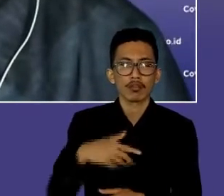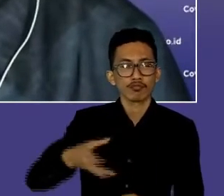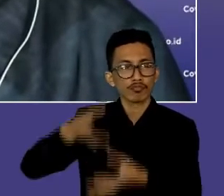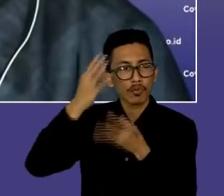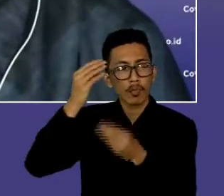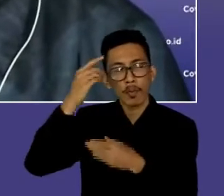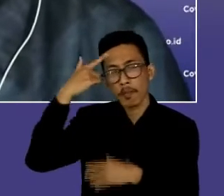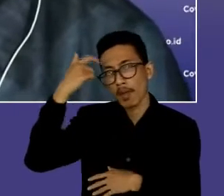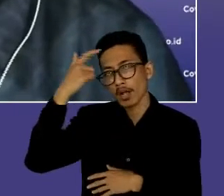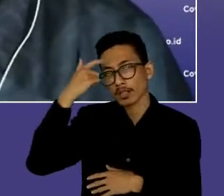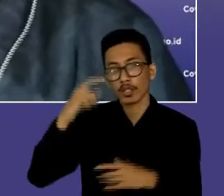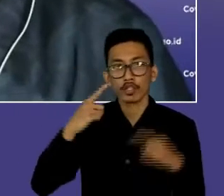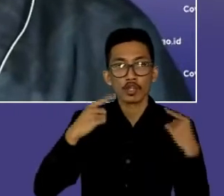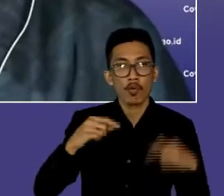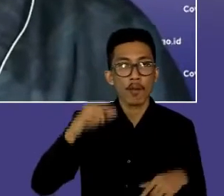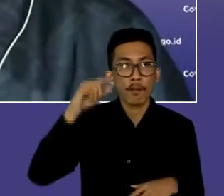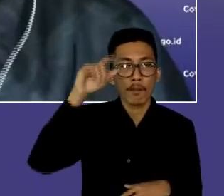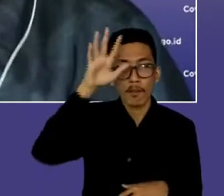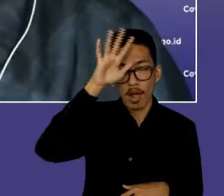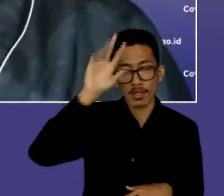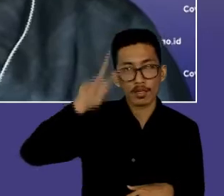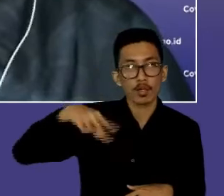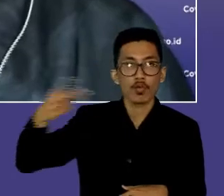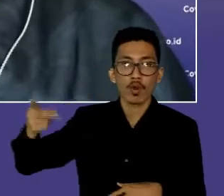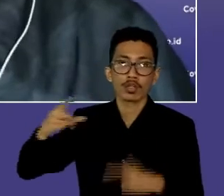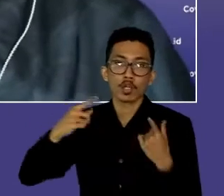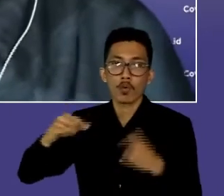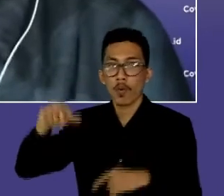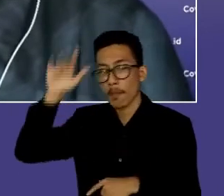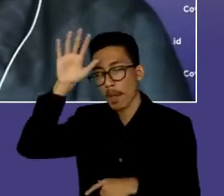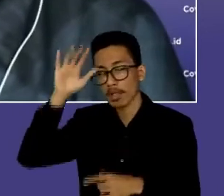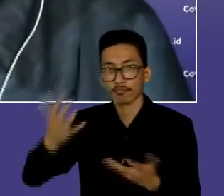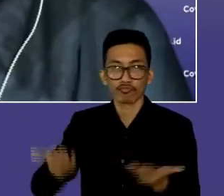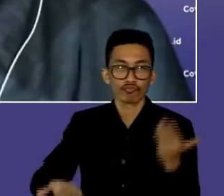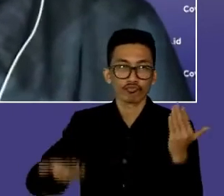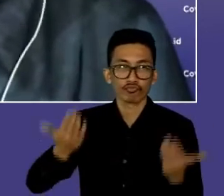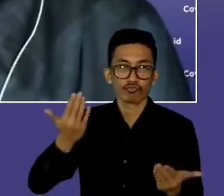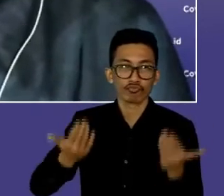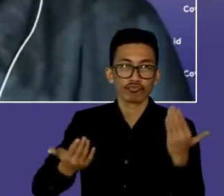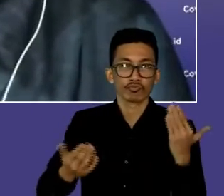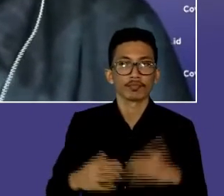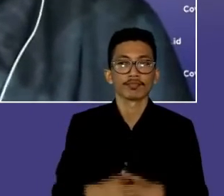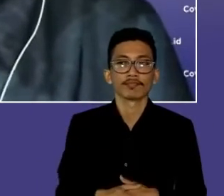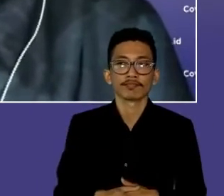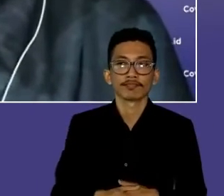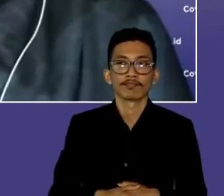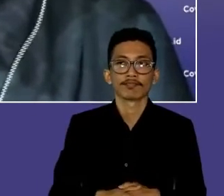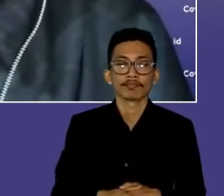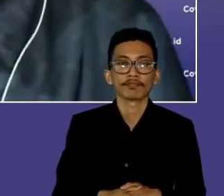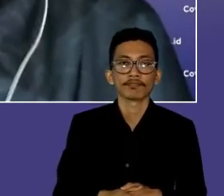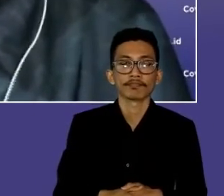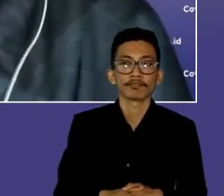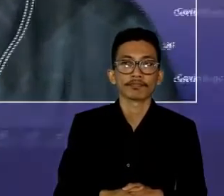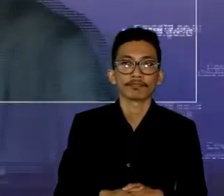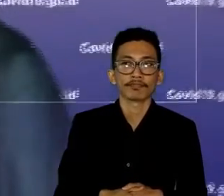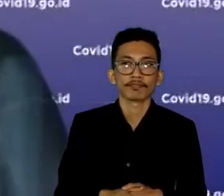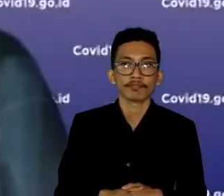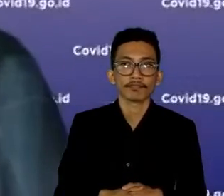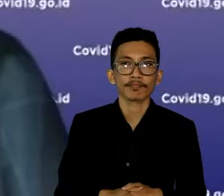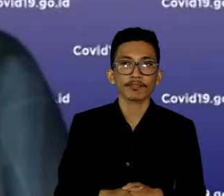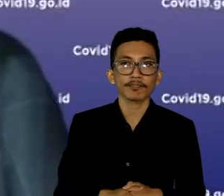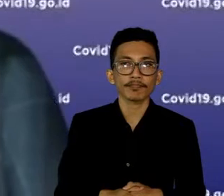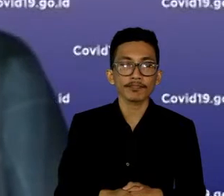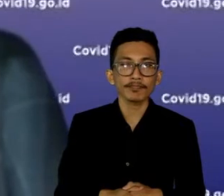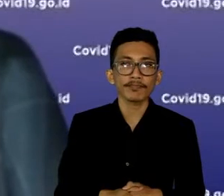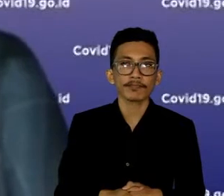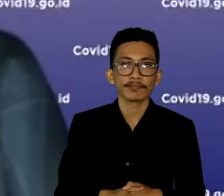Kita ngomongin Jawa Bali, kita bandingkan sama daerah di luar Jawa Bali. Ya, jadi tadi sepertinya sudah banyak lessons learned yang kita